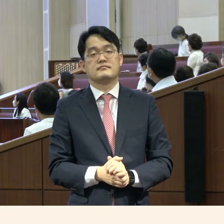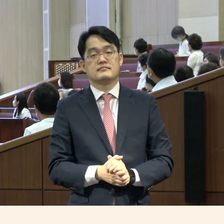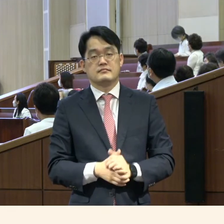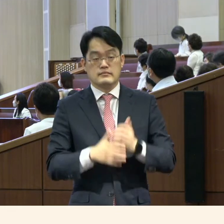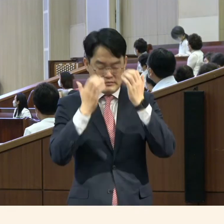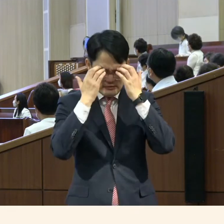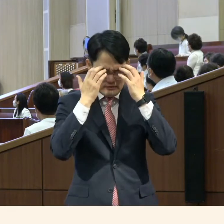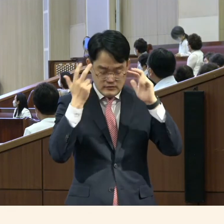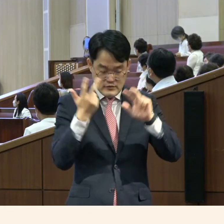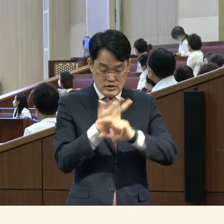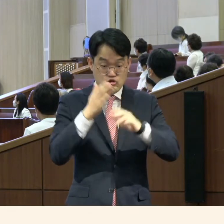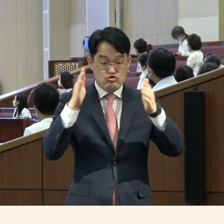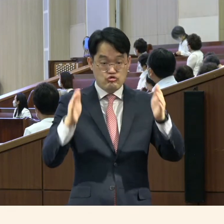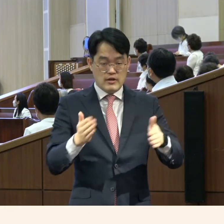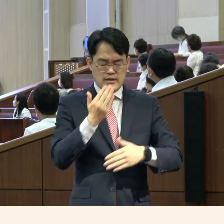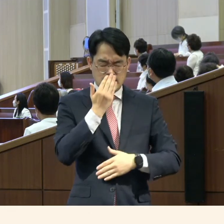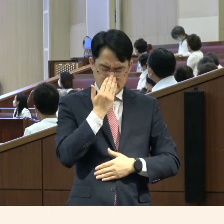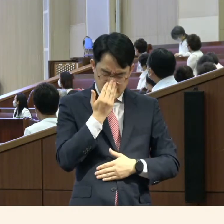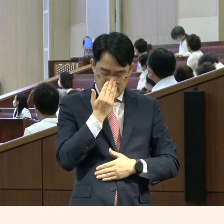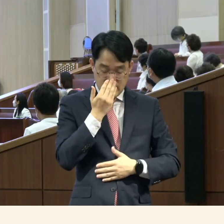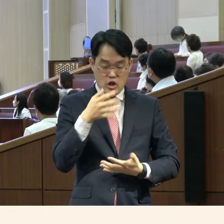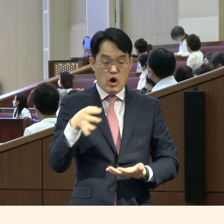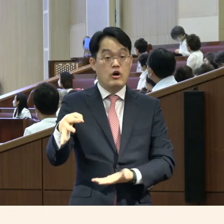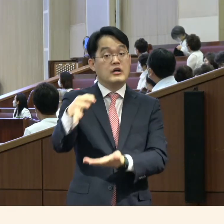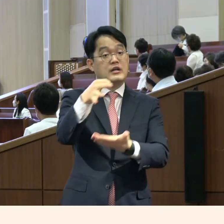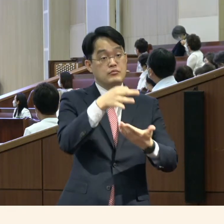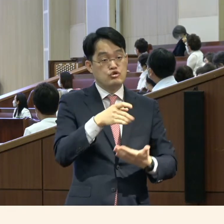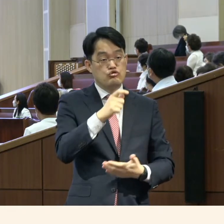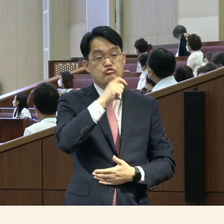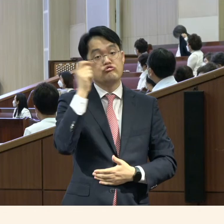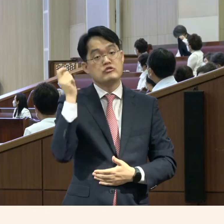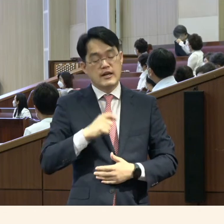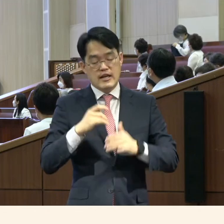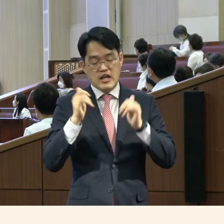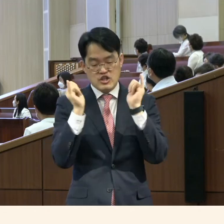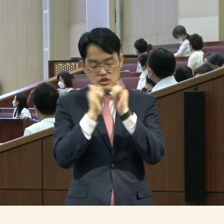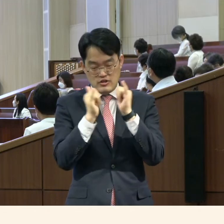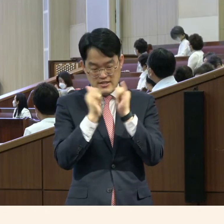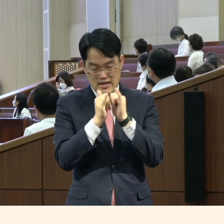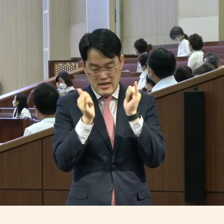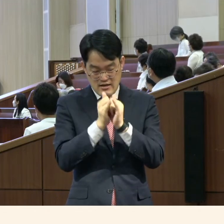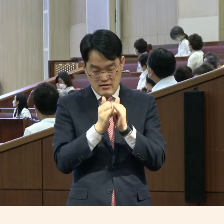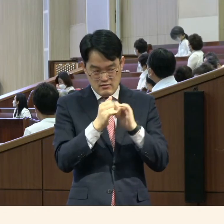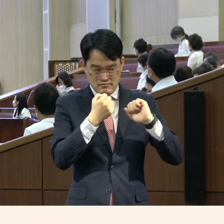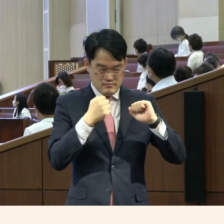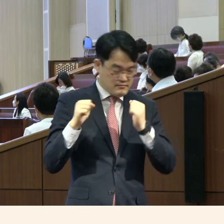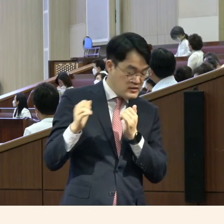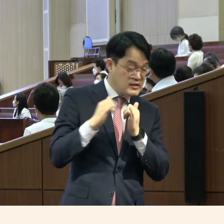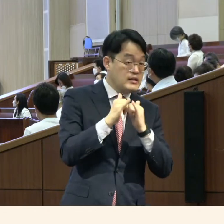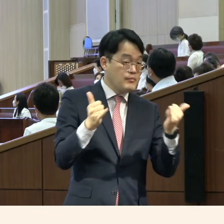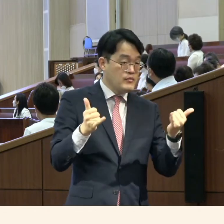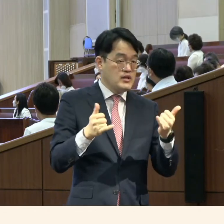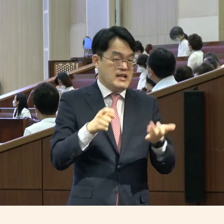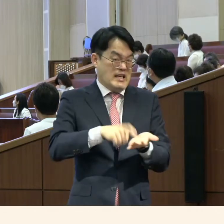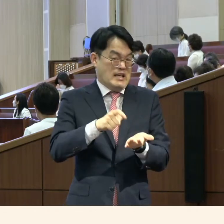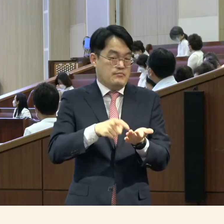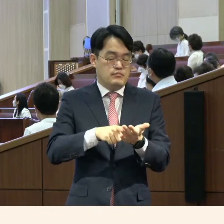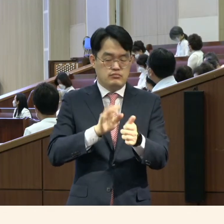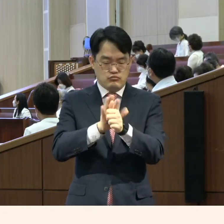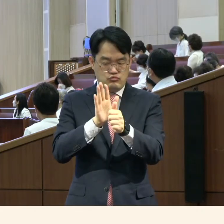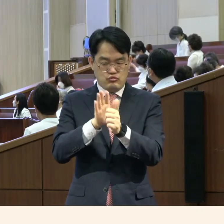고난주간 착한 헌금은 우크라이나 전쟁 난민을 위한 긴급 구호 물품을 지원하는 데 사용됩니다.